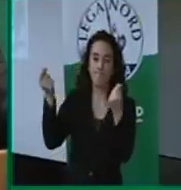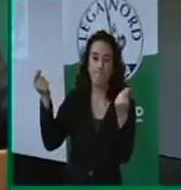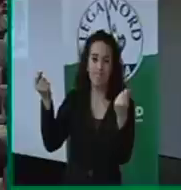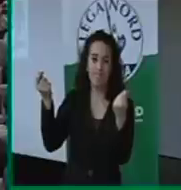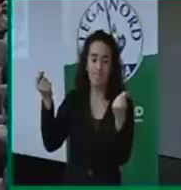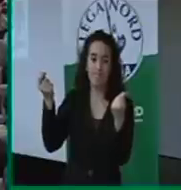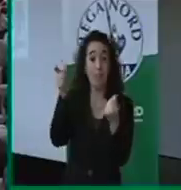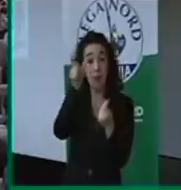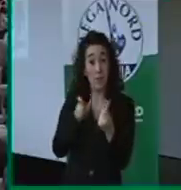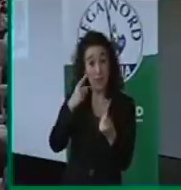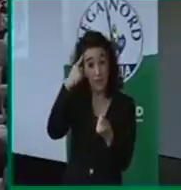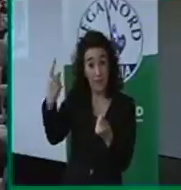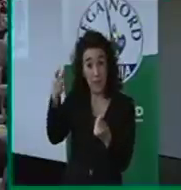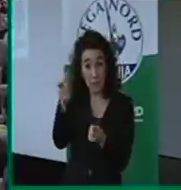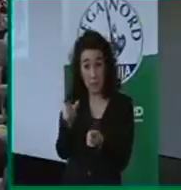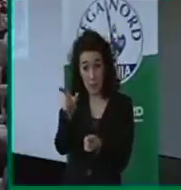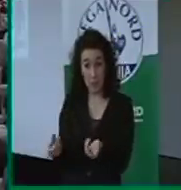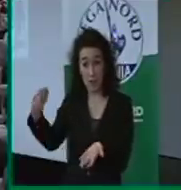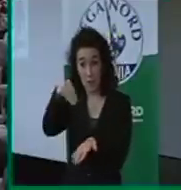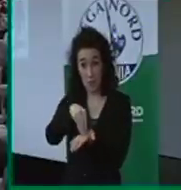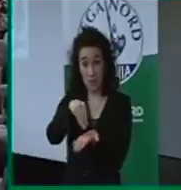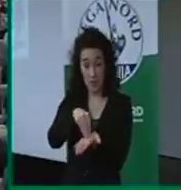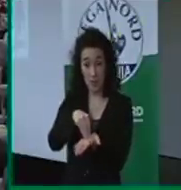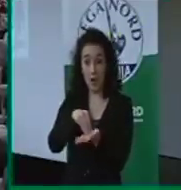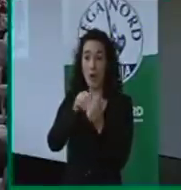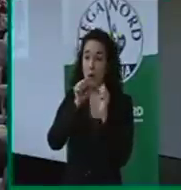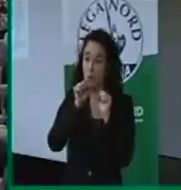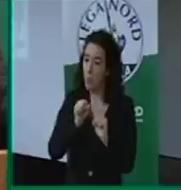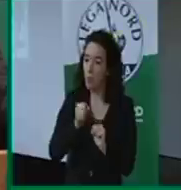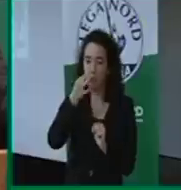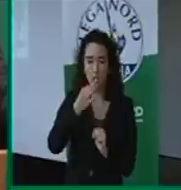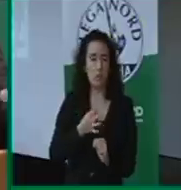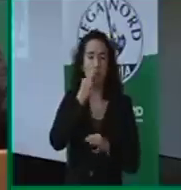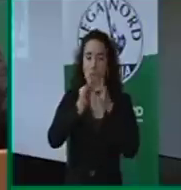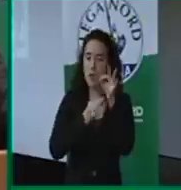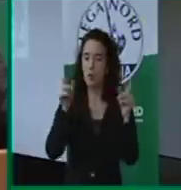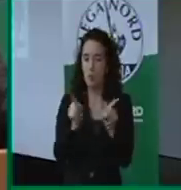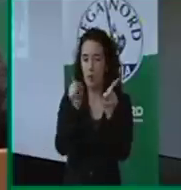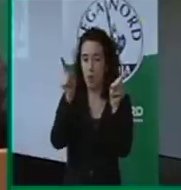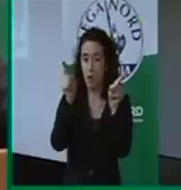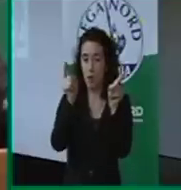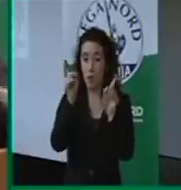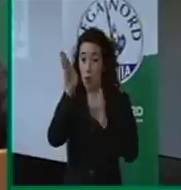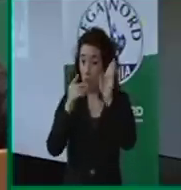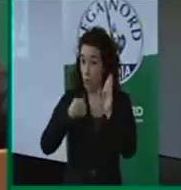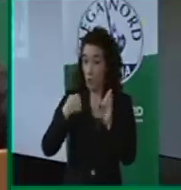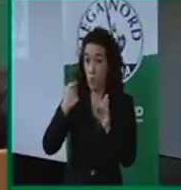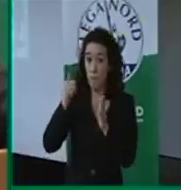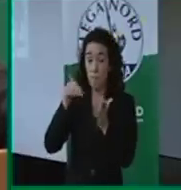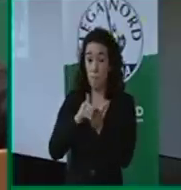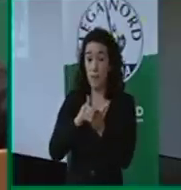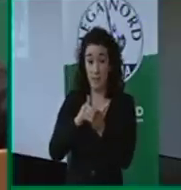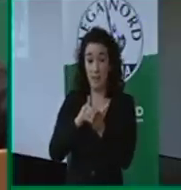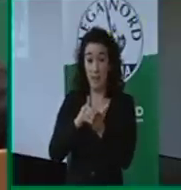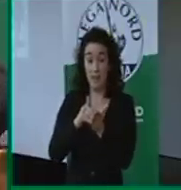qui avrebbe potuto sicuramente spiegarvi le stesse cose che vi spiego io Mille volte meglio una persona che è morta